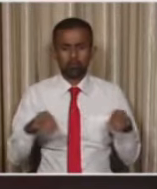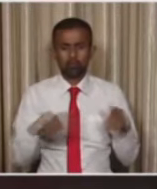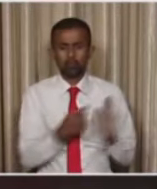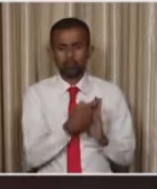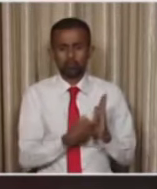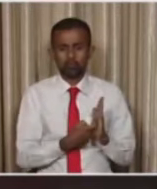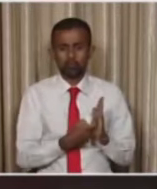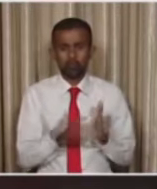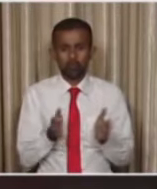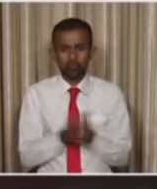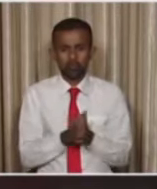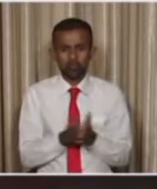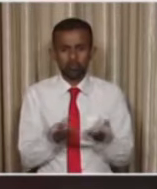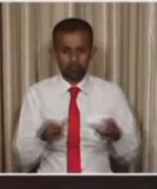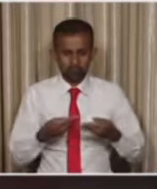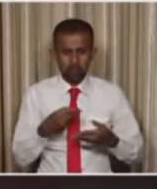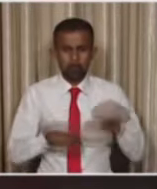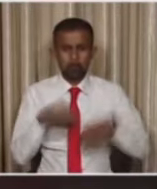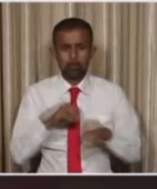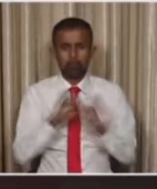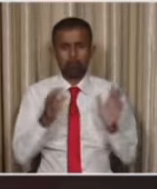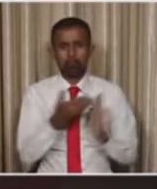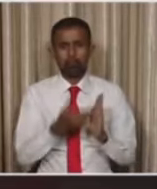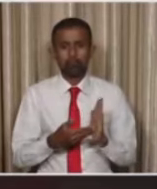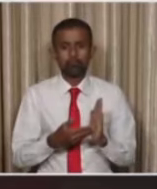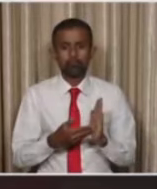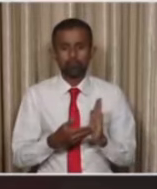ඇතුළු මේ ඉදිරිපත් කරලා තියෙන මැතිවරණ ප්‍රකාශනය